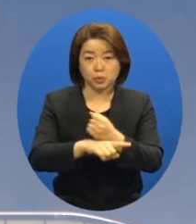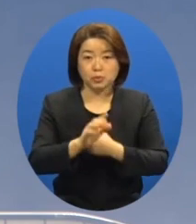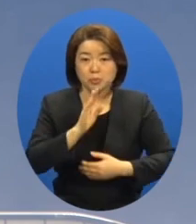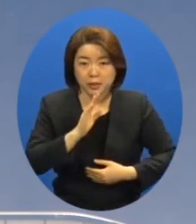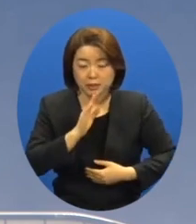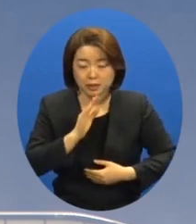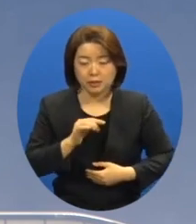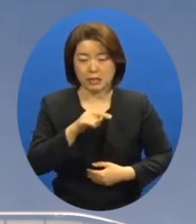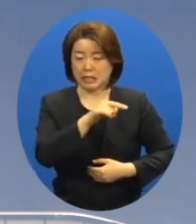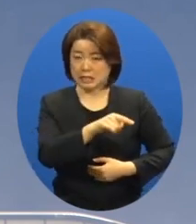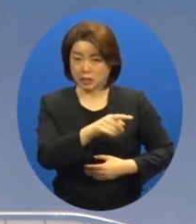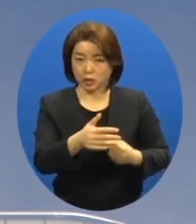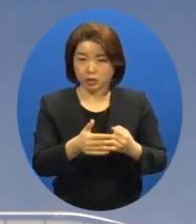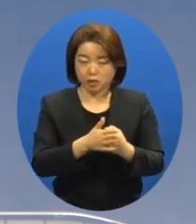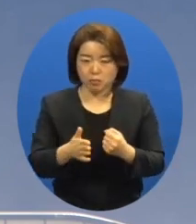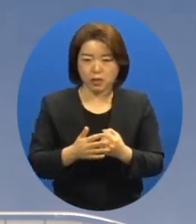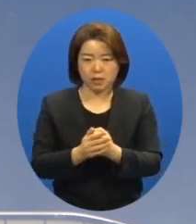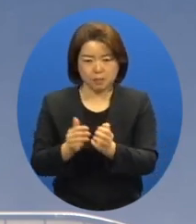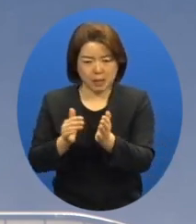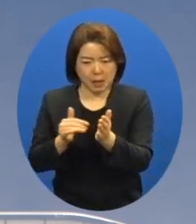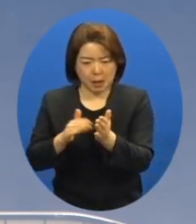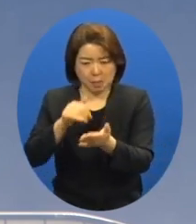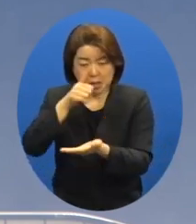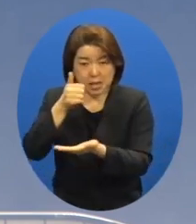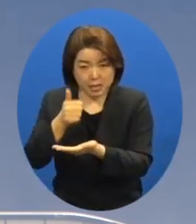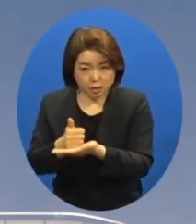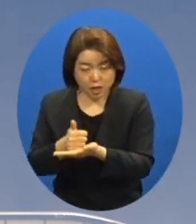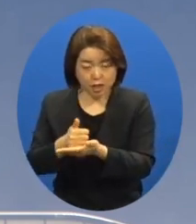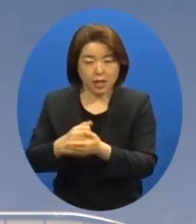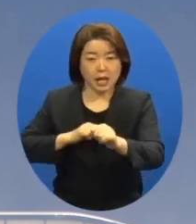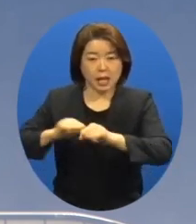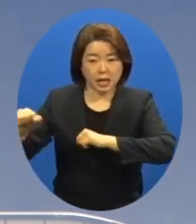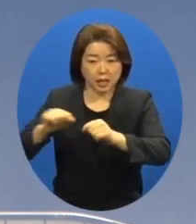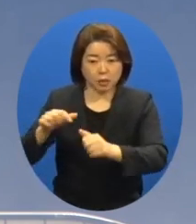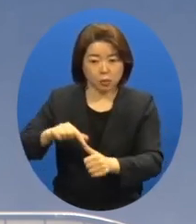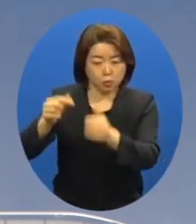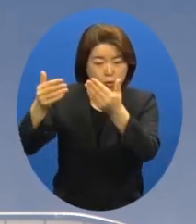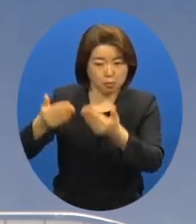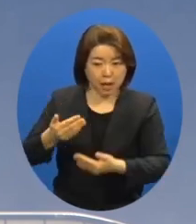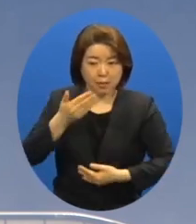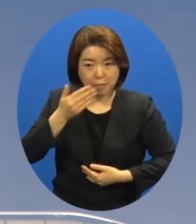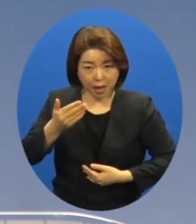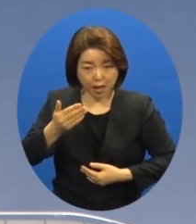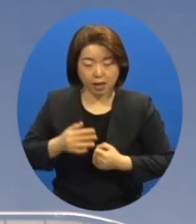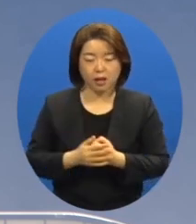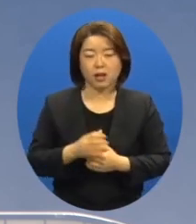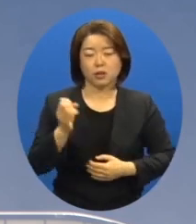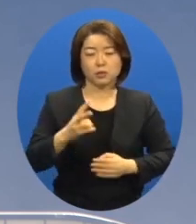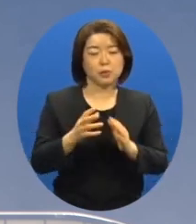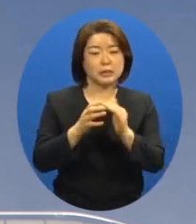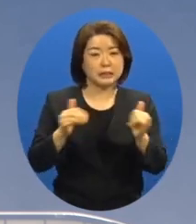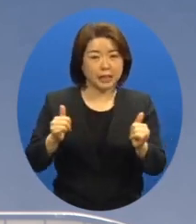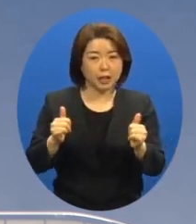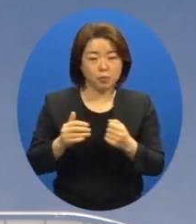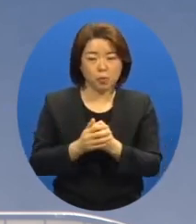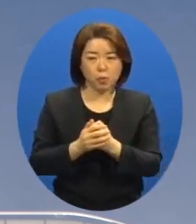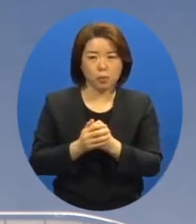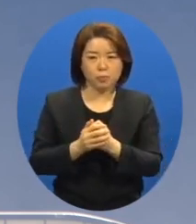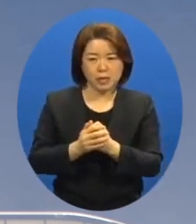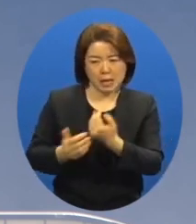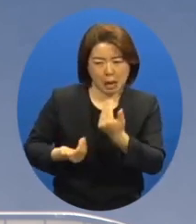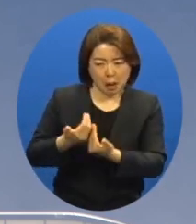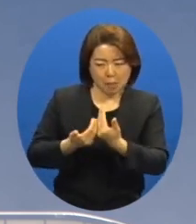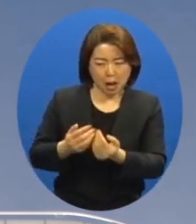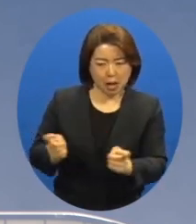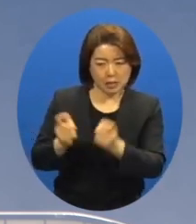이 교리를 은밀한 죄를 지어도 구원은 받을 것이고 사람들과 불화하고